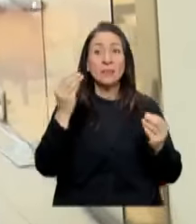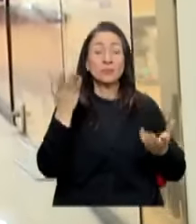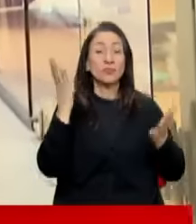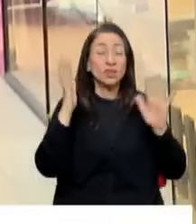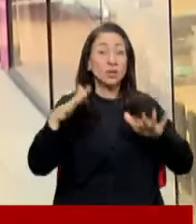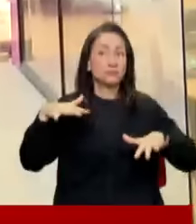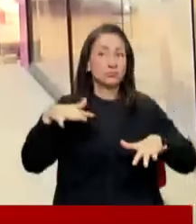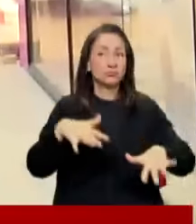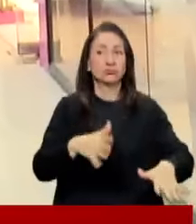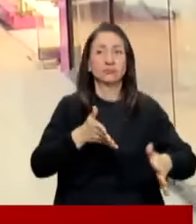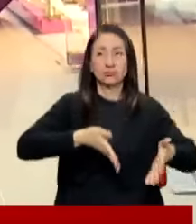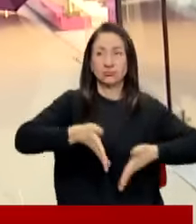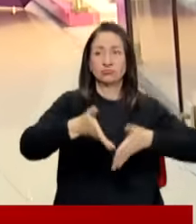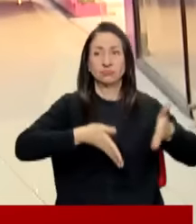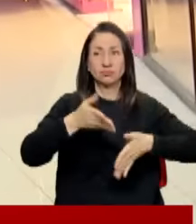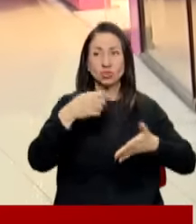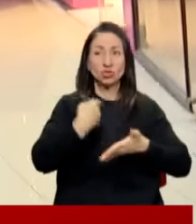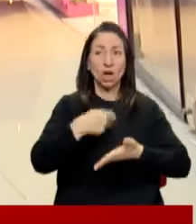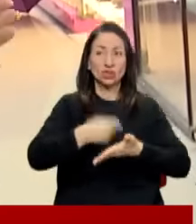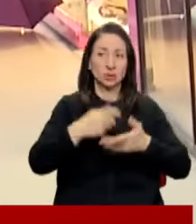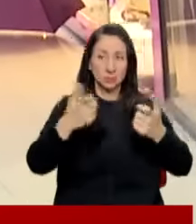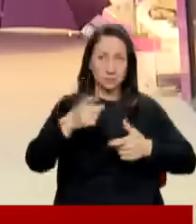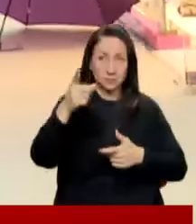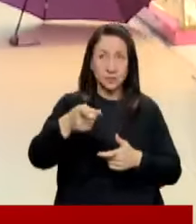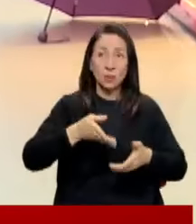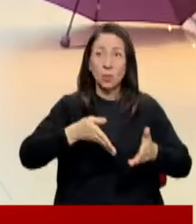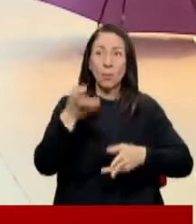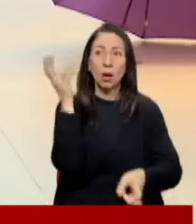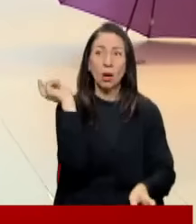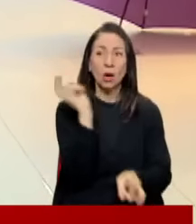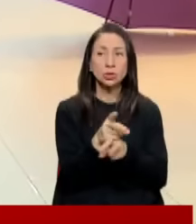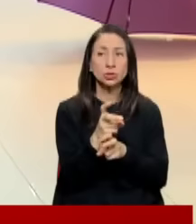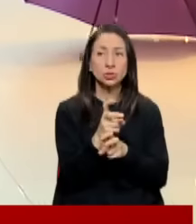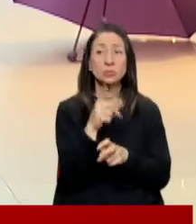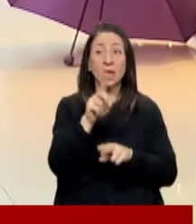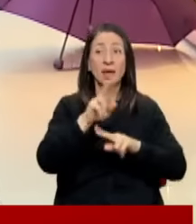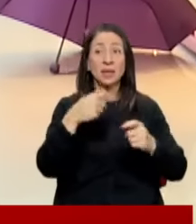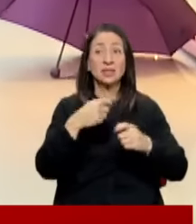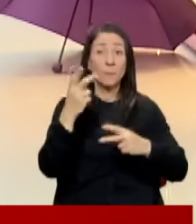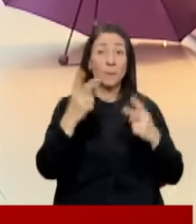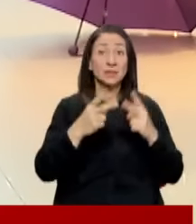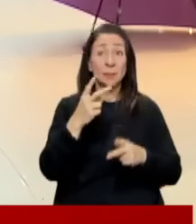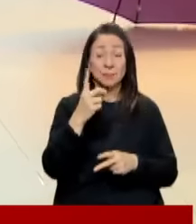işlek caddelerden, en işlek çarşılardan biri. Koridorları bomboş. Burada esnaf